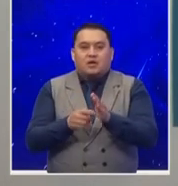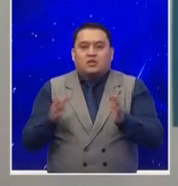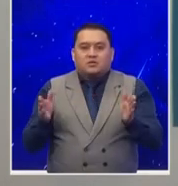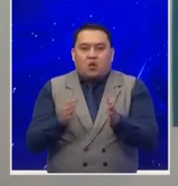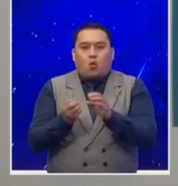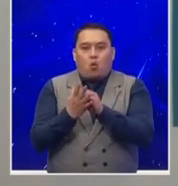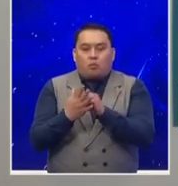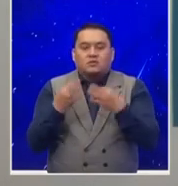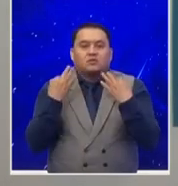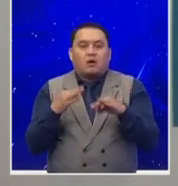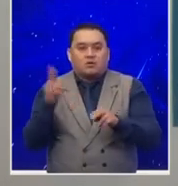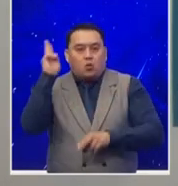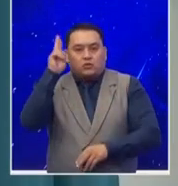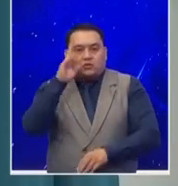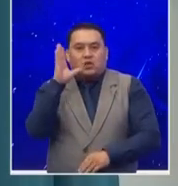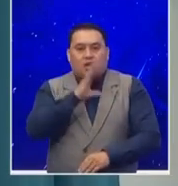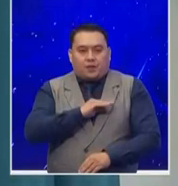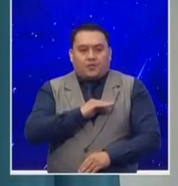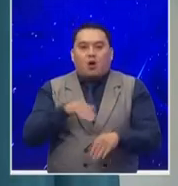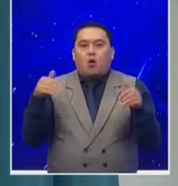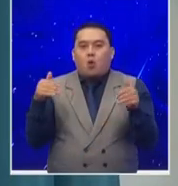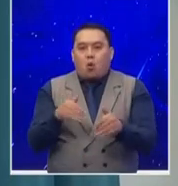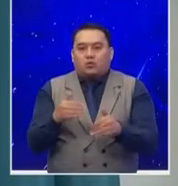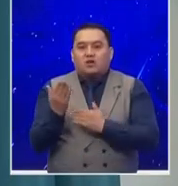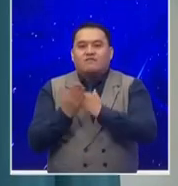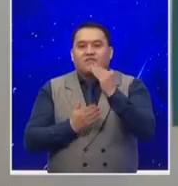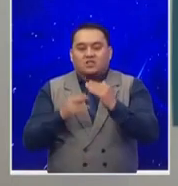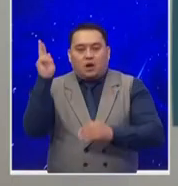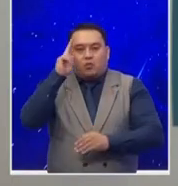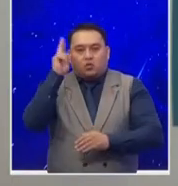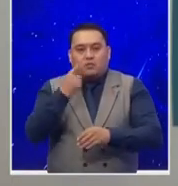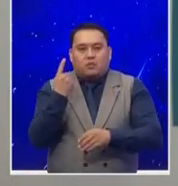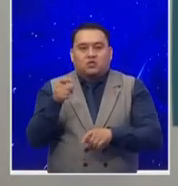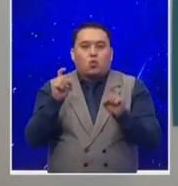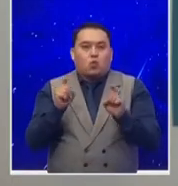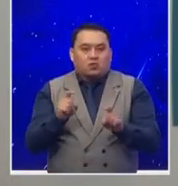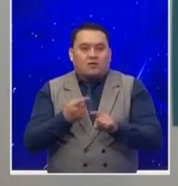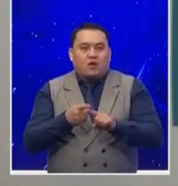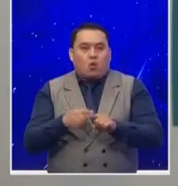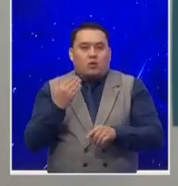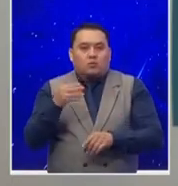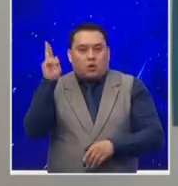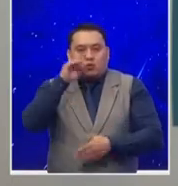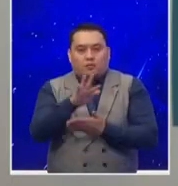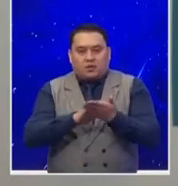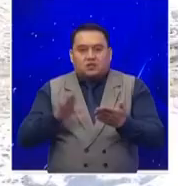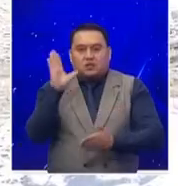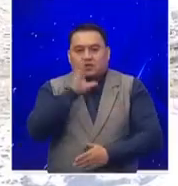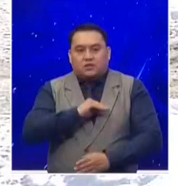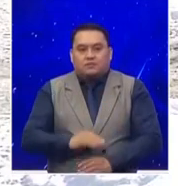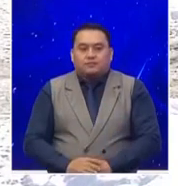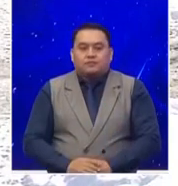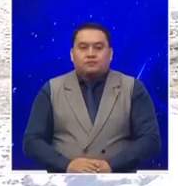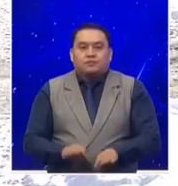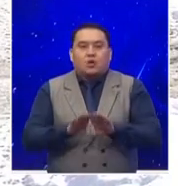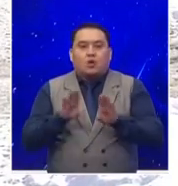15 оқушыға дейін оқи алады. Колледждің және жоғарғы оқу орындарының 1-ші курс студенттері оқуын жалғастыра алады.